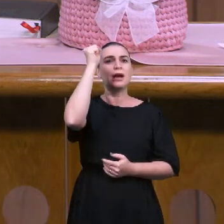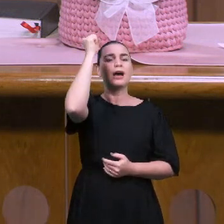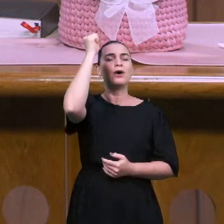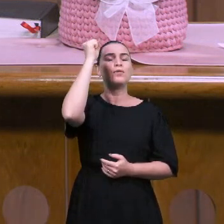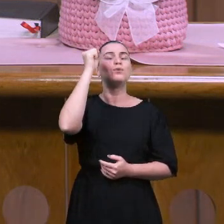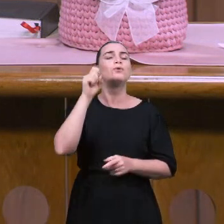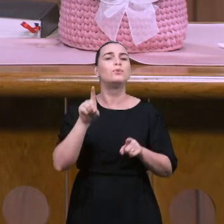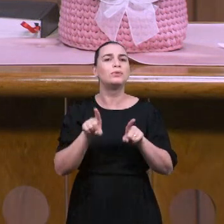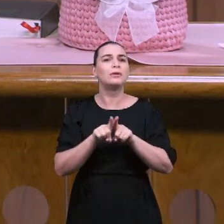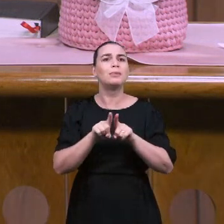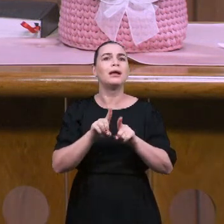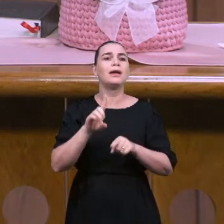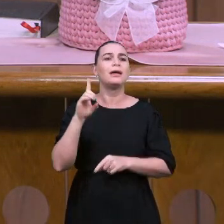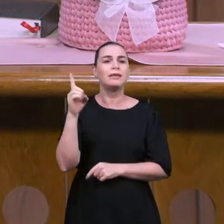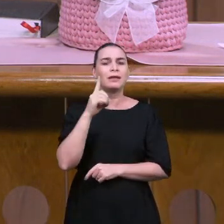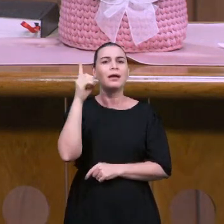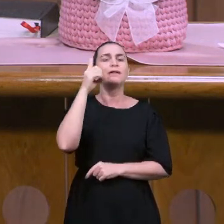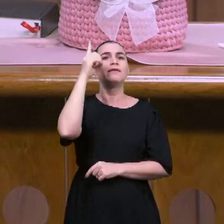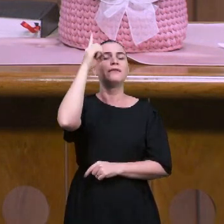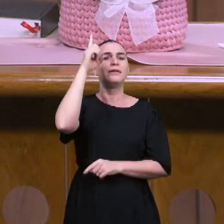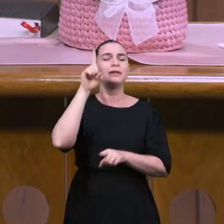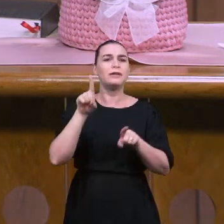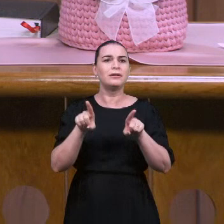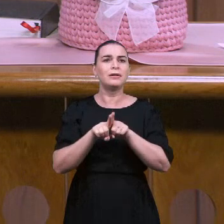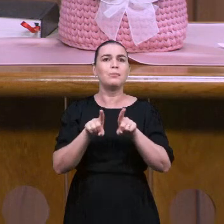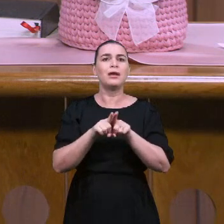David, vous allez voir l'histoire de Samson.